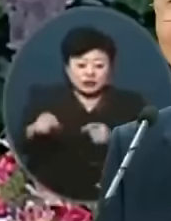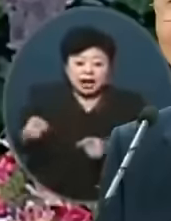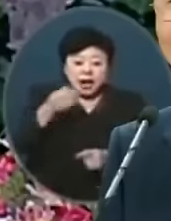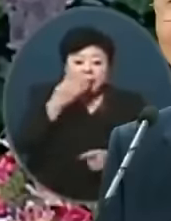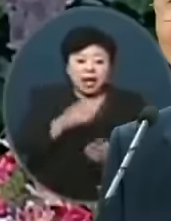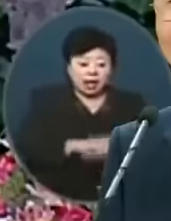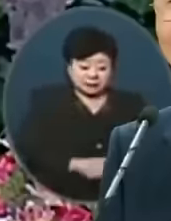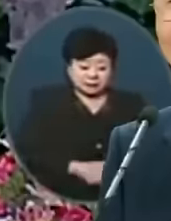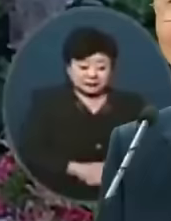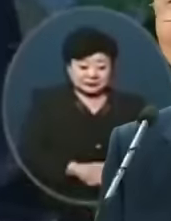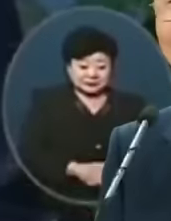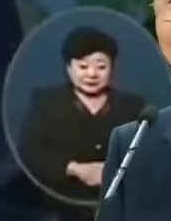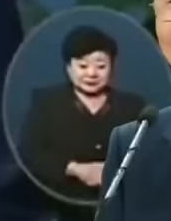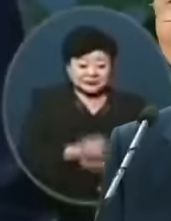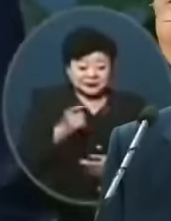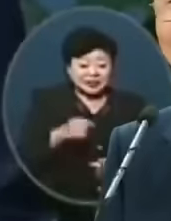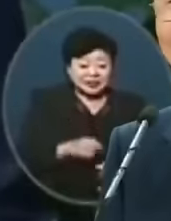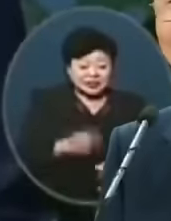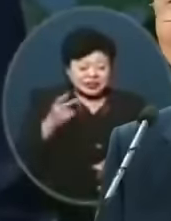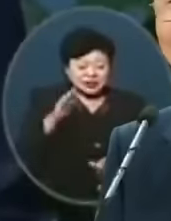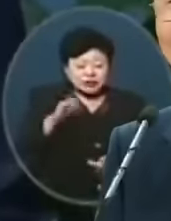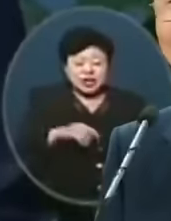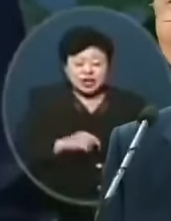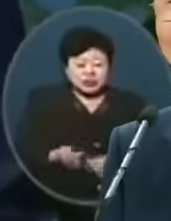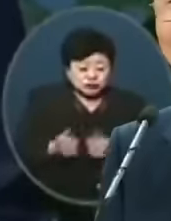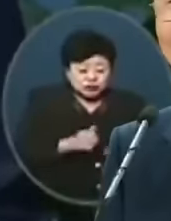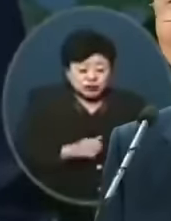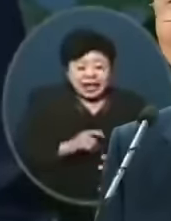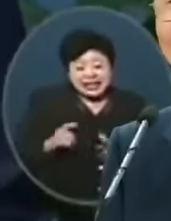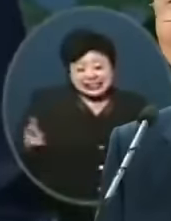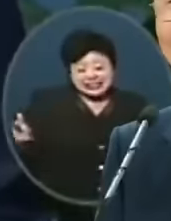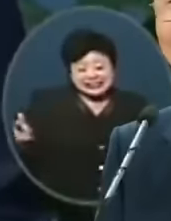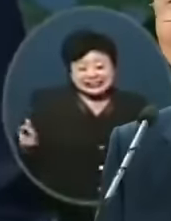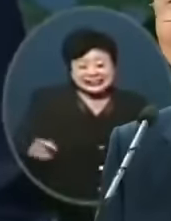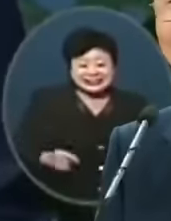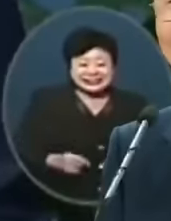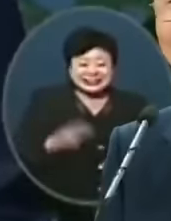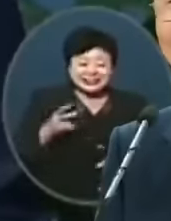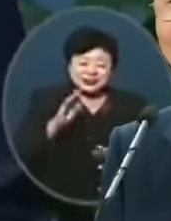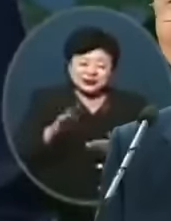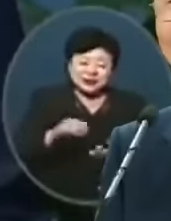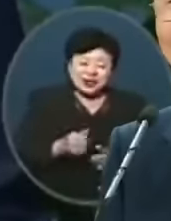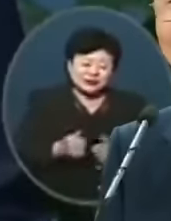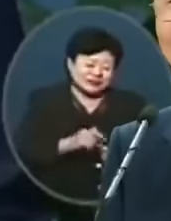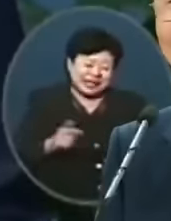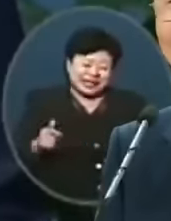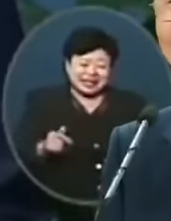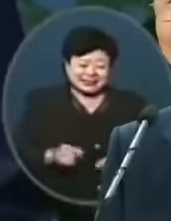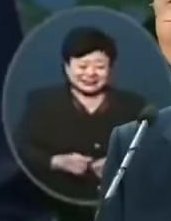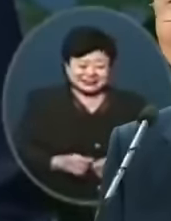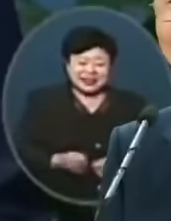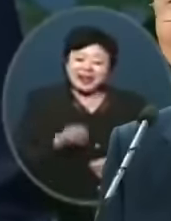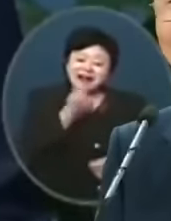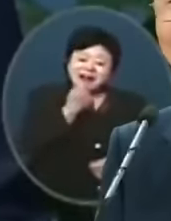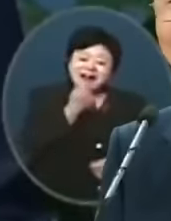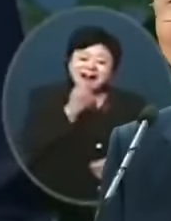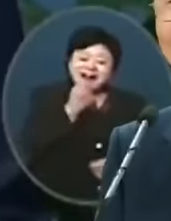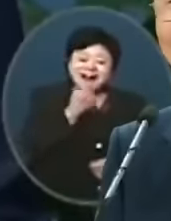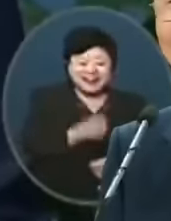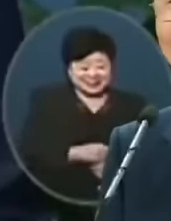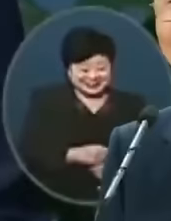있다. 당신 이틀 후에 죽을 것입니다. 그러면 아니요, 난 이틀 후에 죽지 않습니다. 어떻게